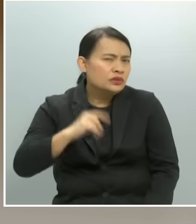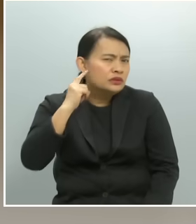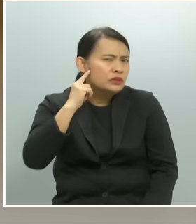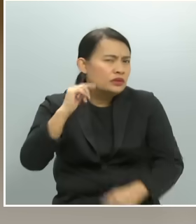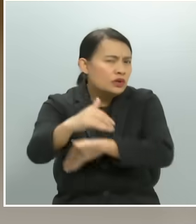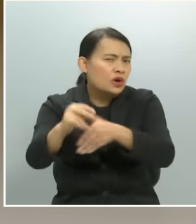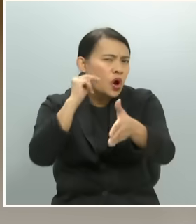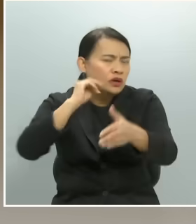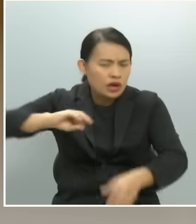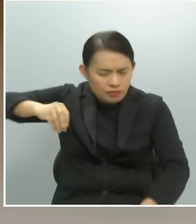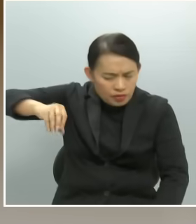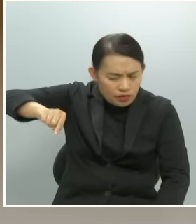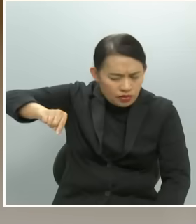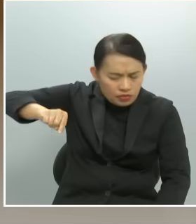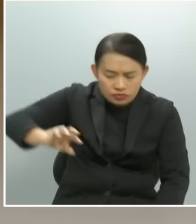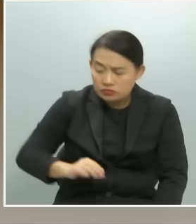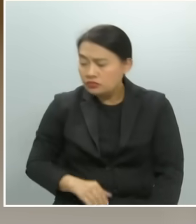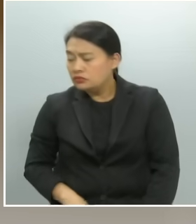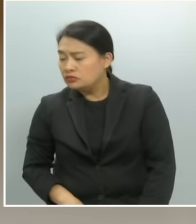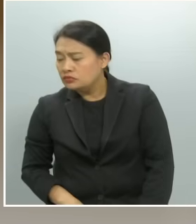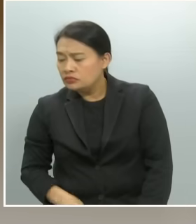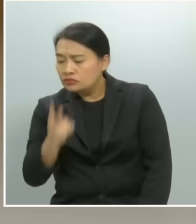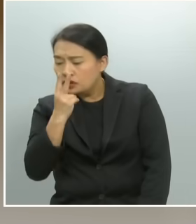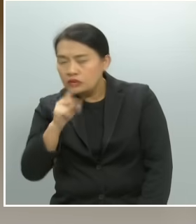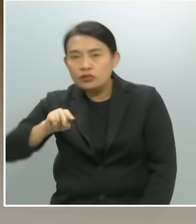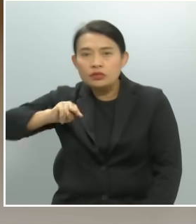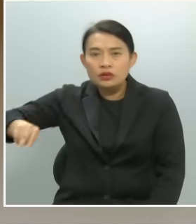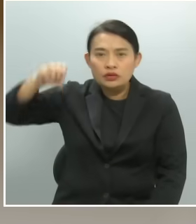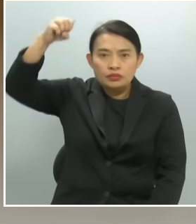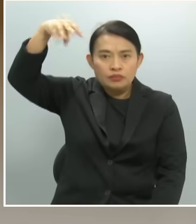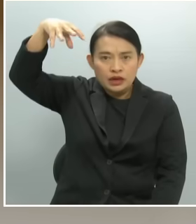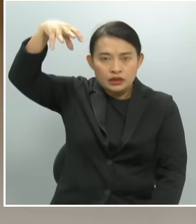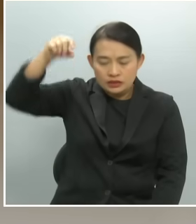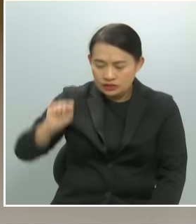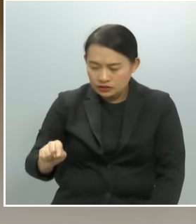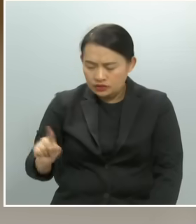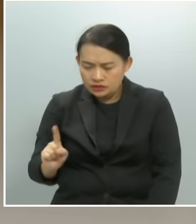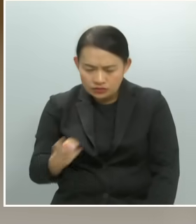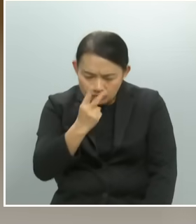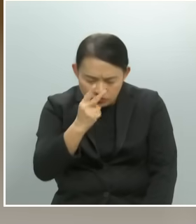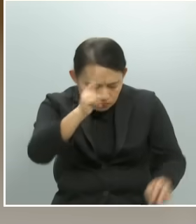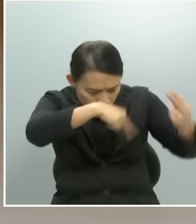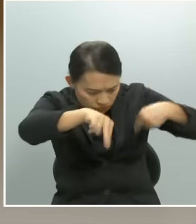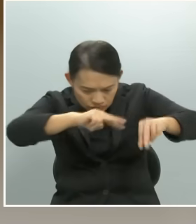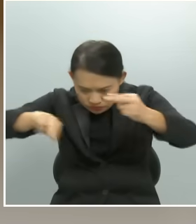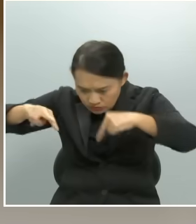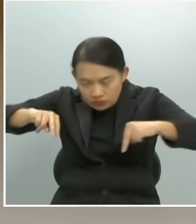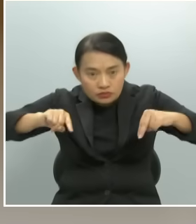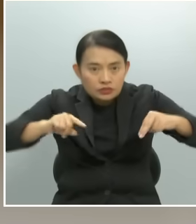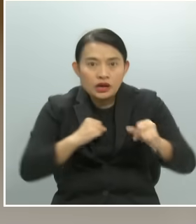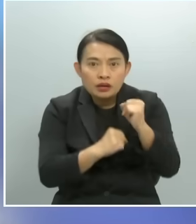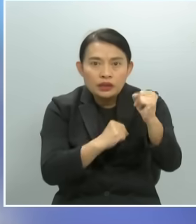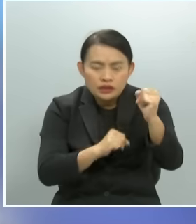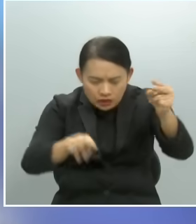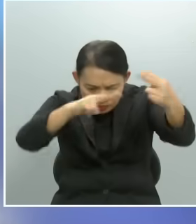เขาก็เลยลุกขึ้นมาแล้วรีบไปเปิดไฟทันทีหลังจากนั้นล่ะครับเขาก็ไปเดินสำรวจคุณผู้ชมครับไปพยายามหา